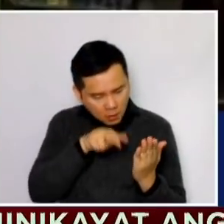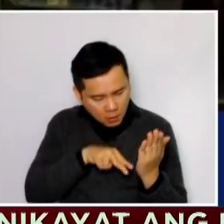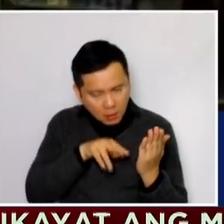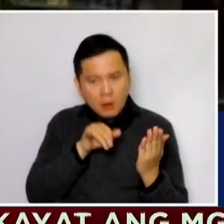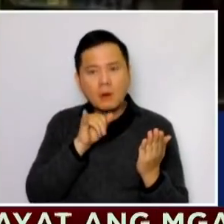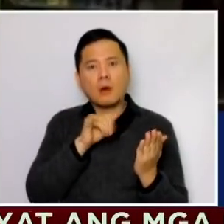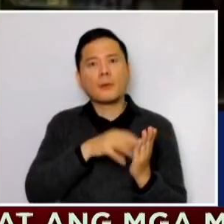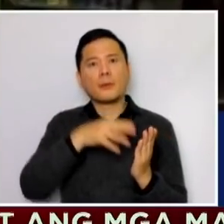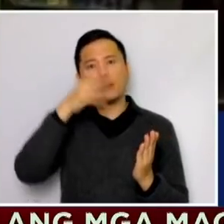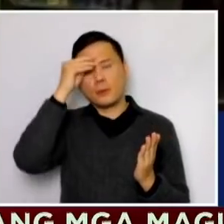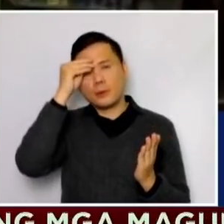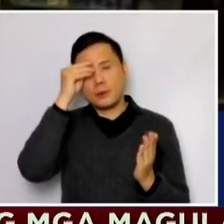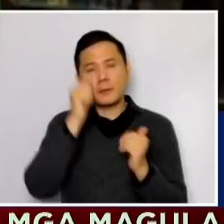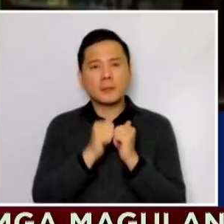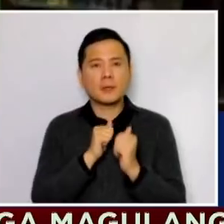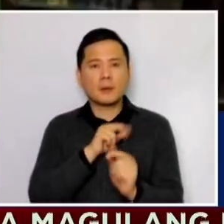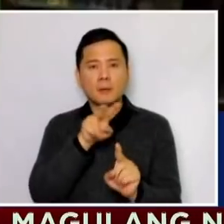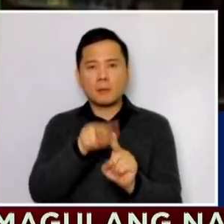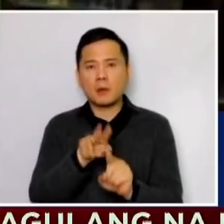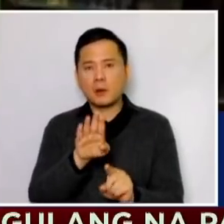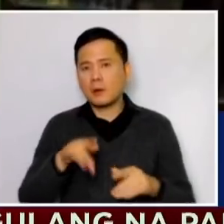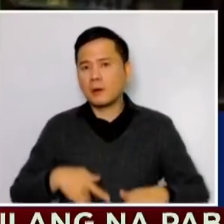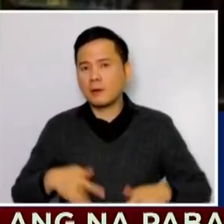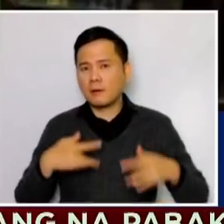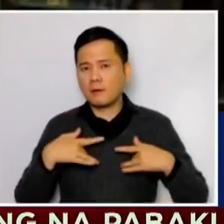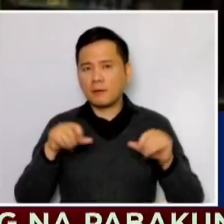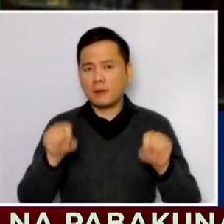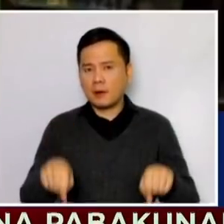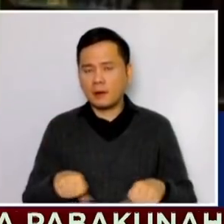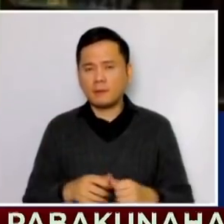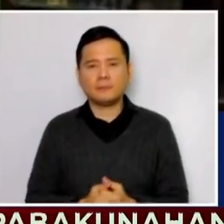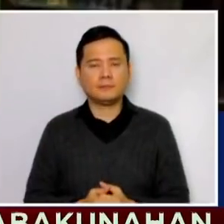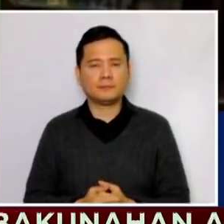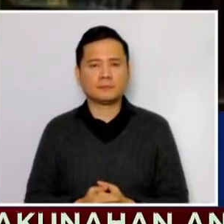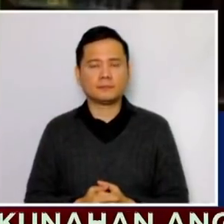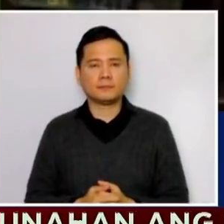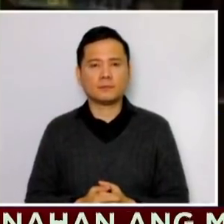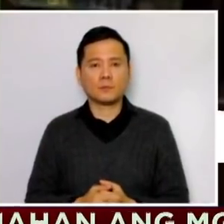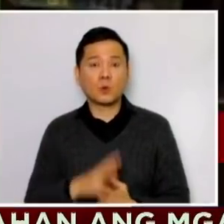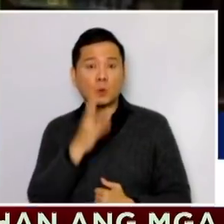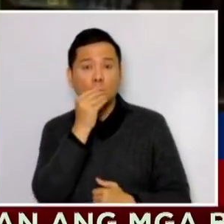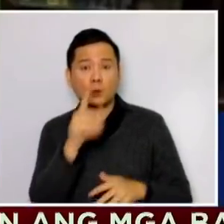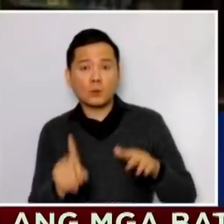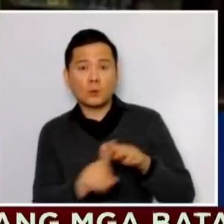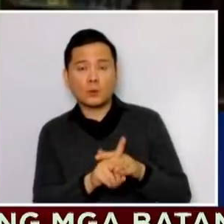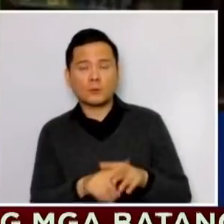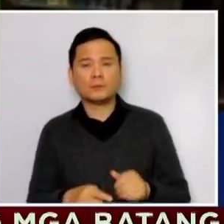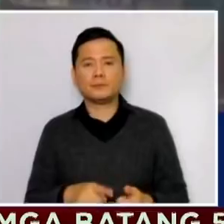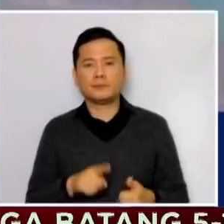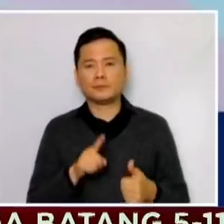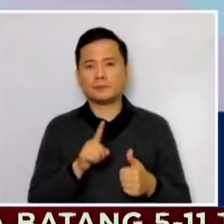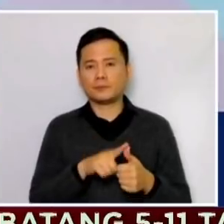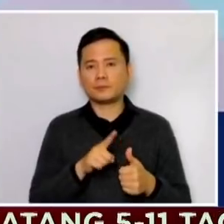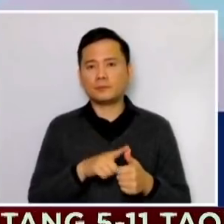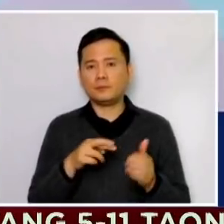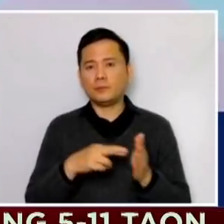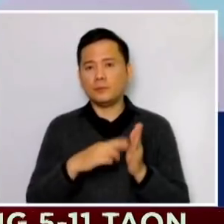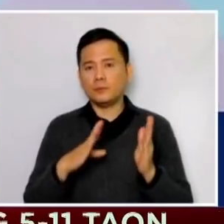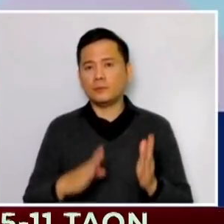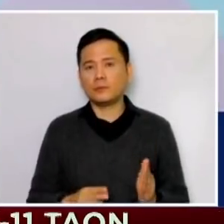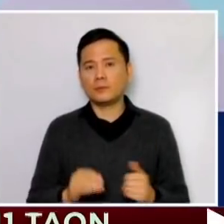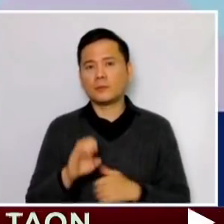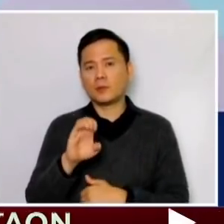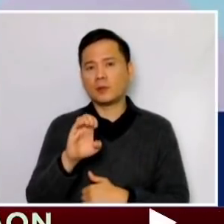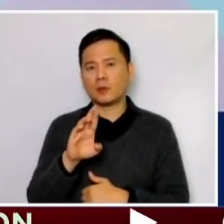country, and the world we live in. Kabilang sa mga dumalo rin sa okasyon, si dating Presidential Spokesperson Ernesto